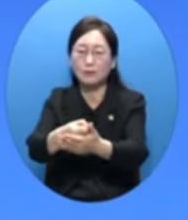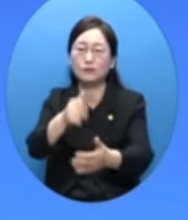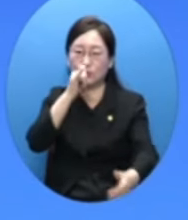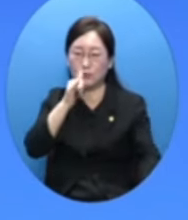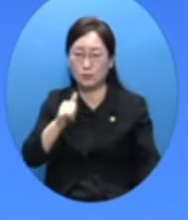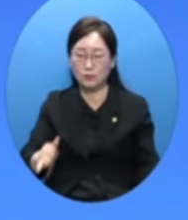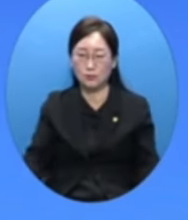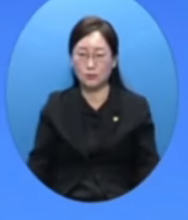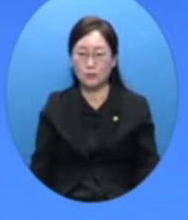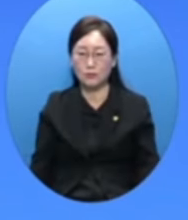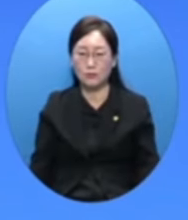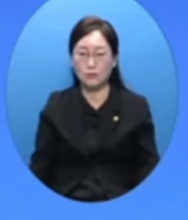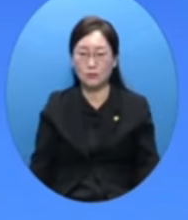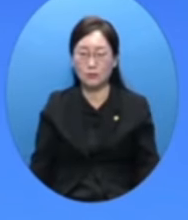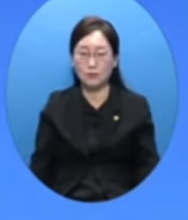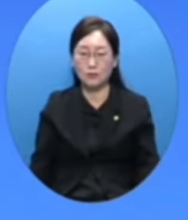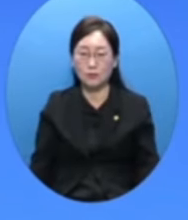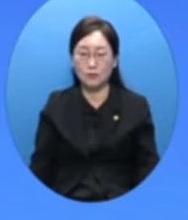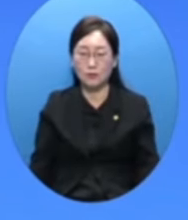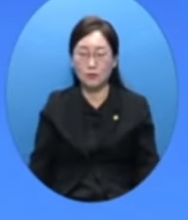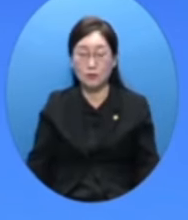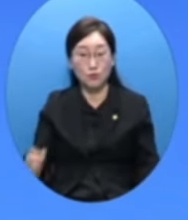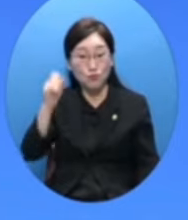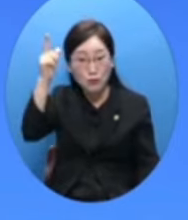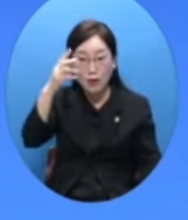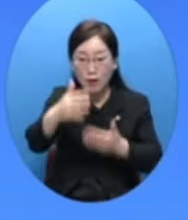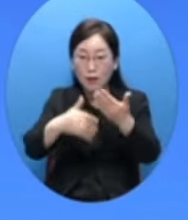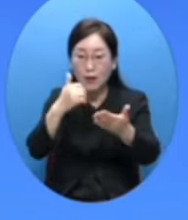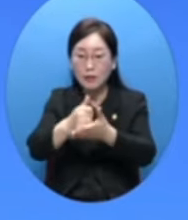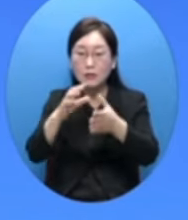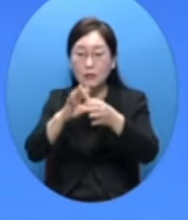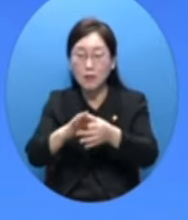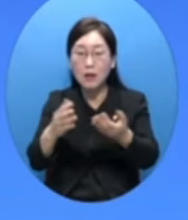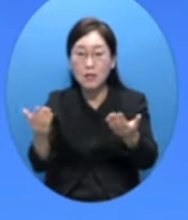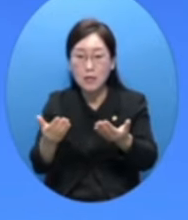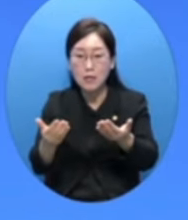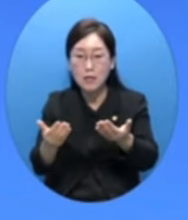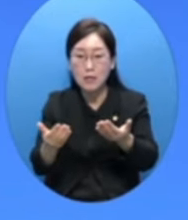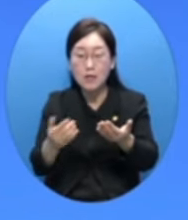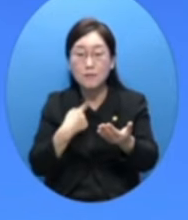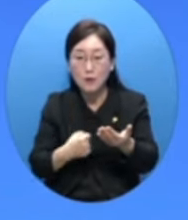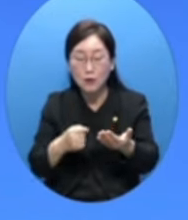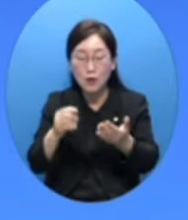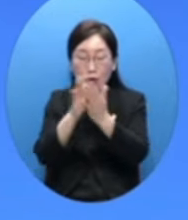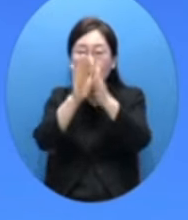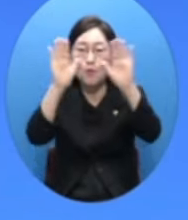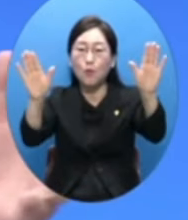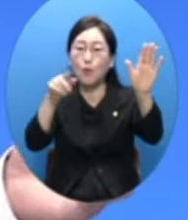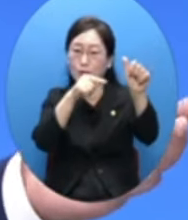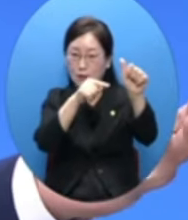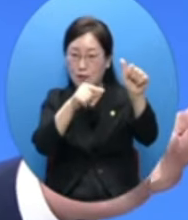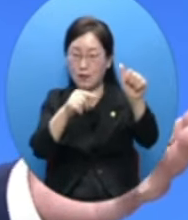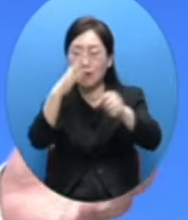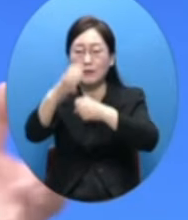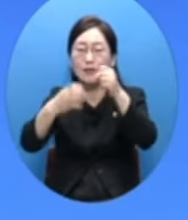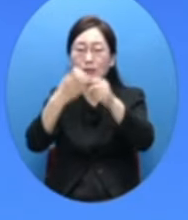것입니다. 그렇게 위대한 하나님의 역사를 이룬 모세가 40년을 하루같이